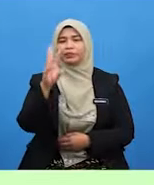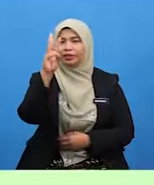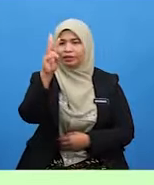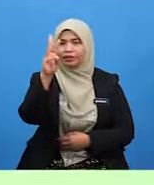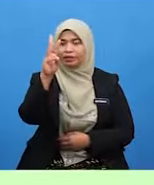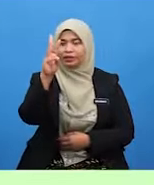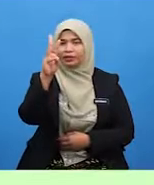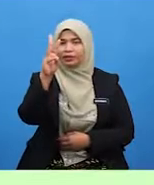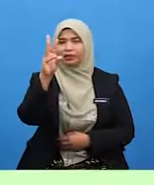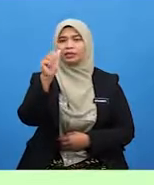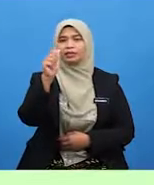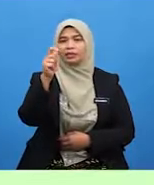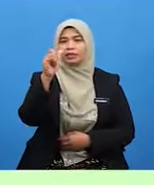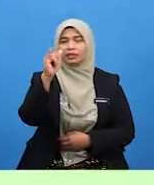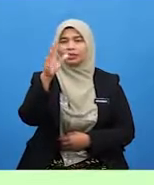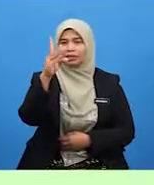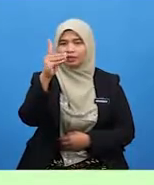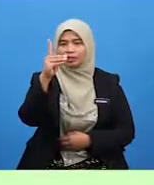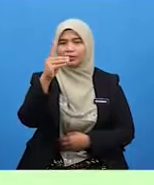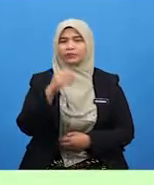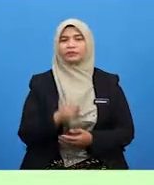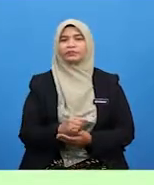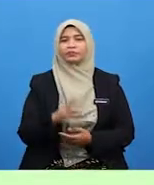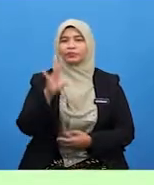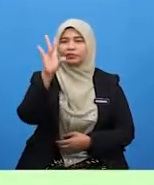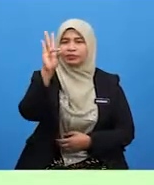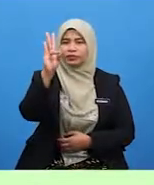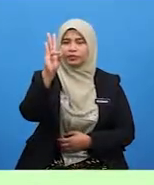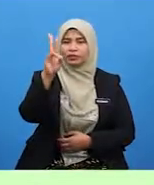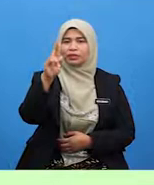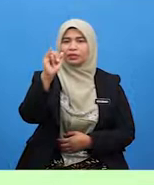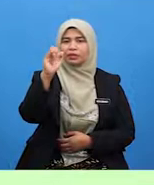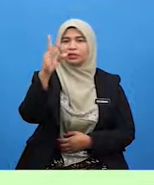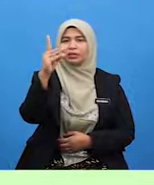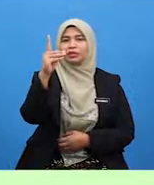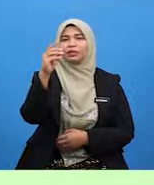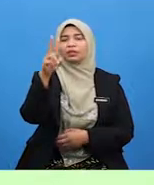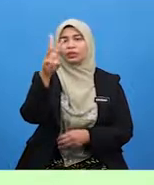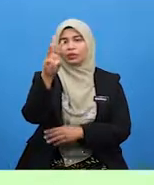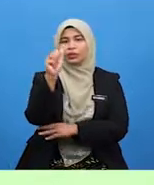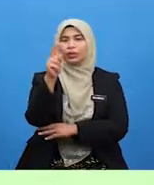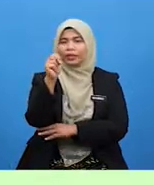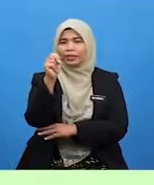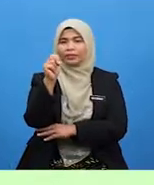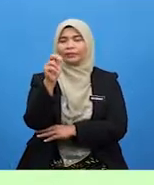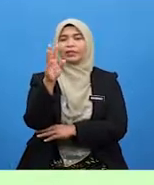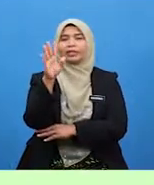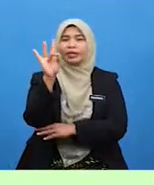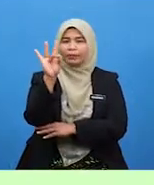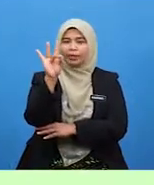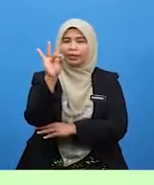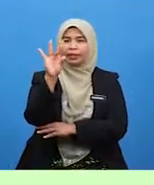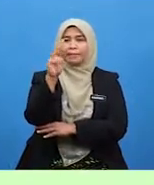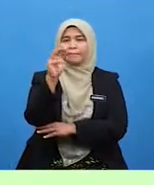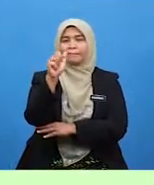Keenam, Atid. Ketujuh, malaikat Ridwan. Kelapan,